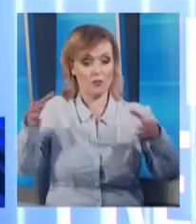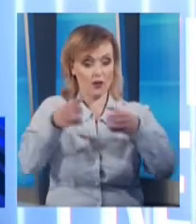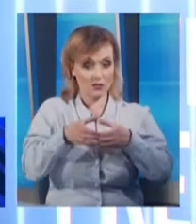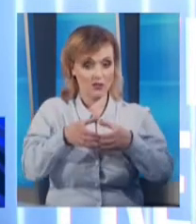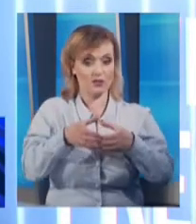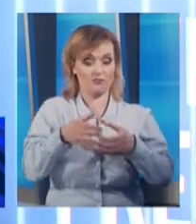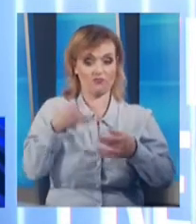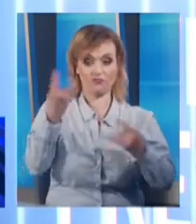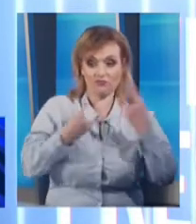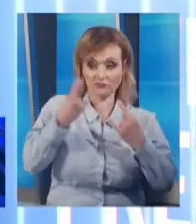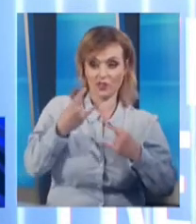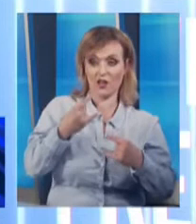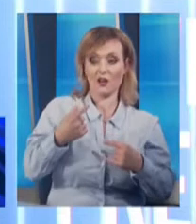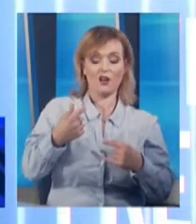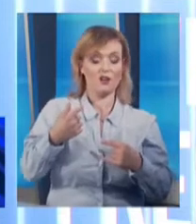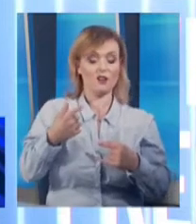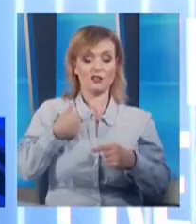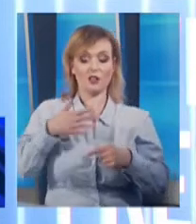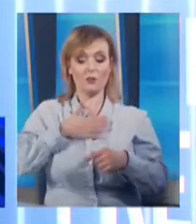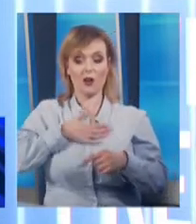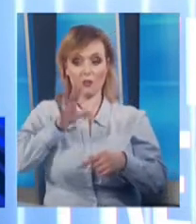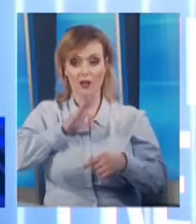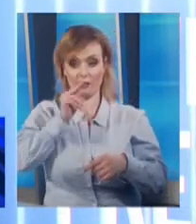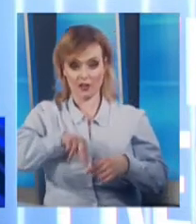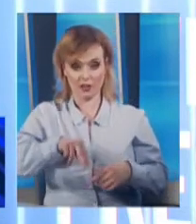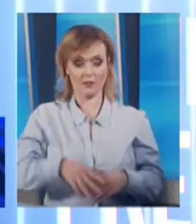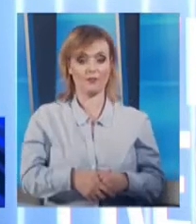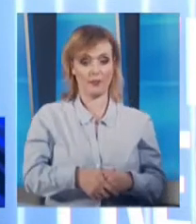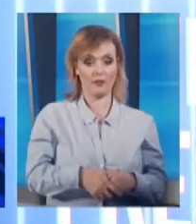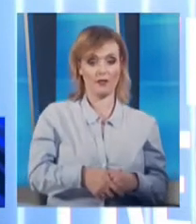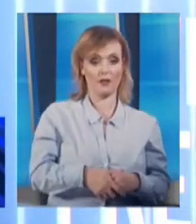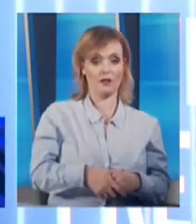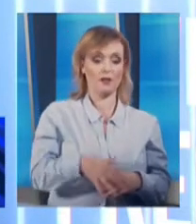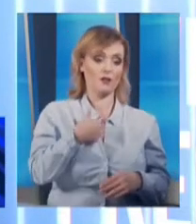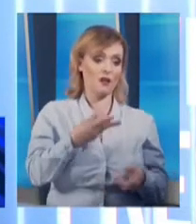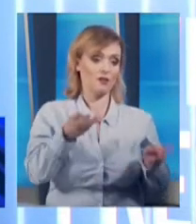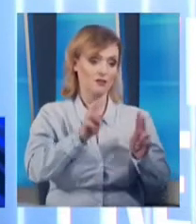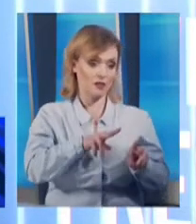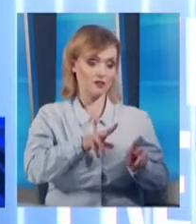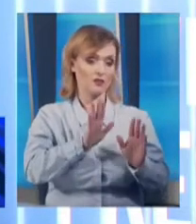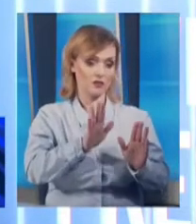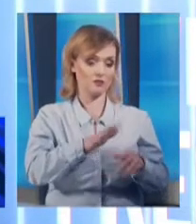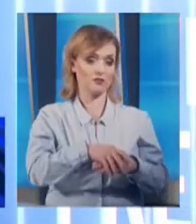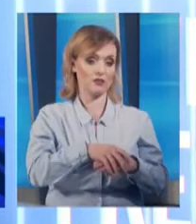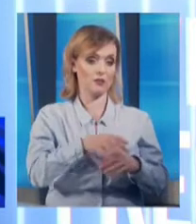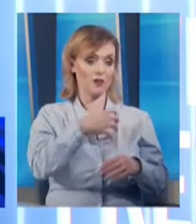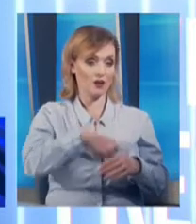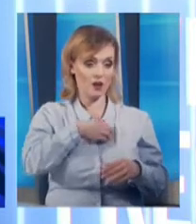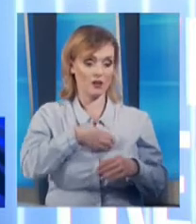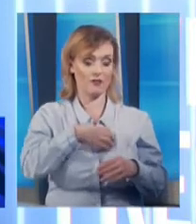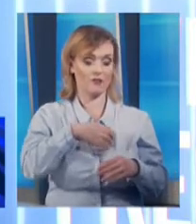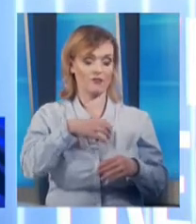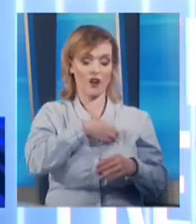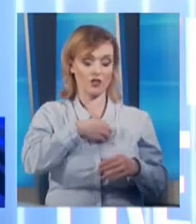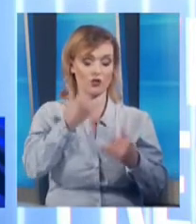eu trebuia să dau socoteală. Așa că vom rămâne la aceeași abordare. În momentul de față ne batem, să ajungem în turul 2, să-l batem pe